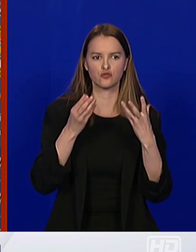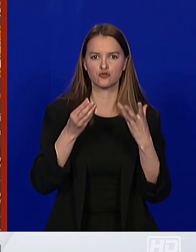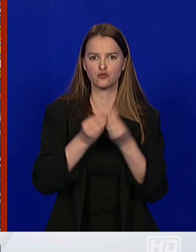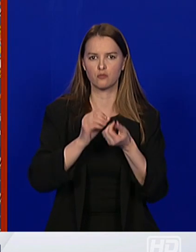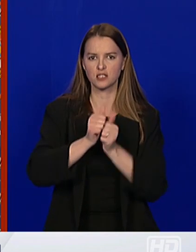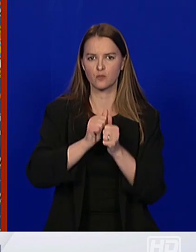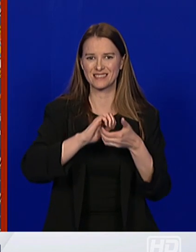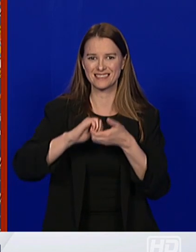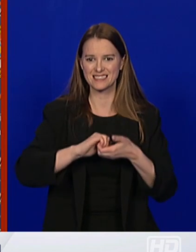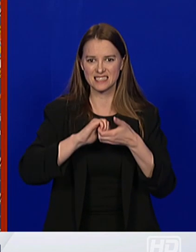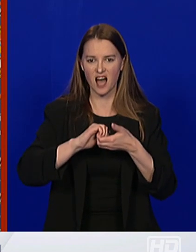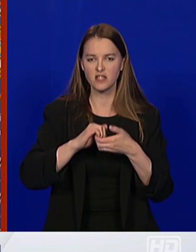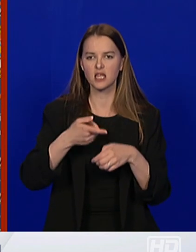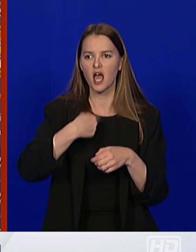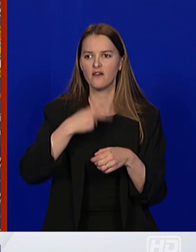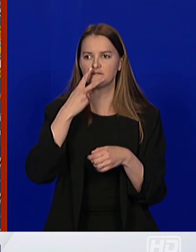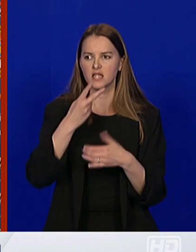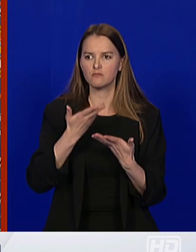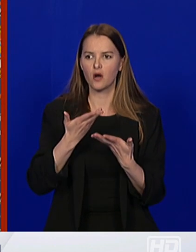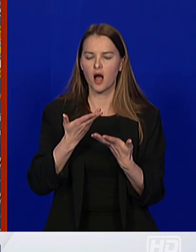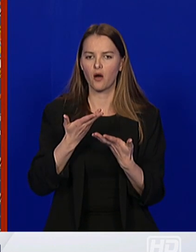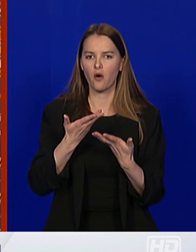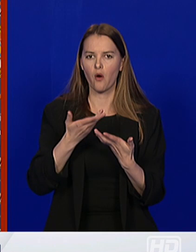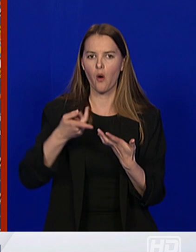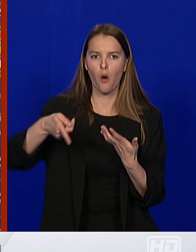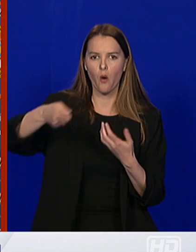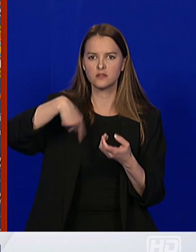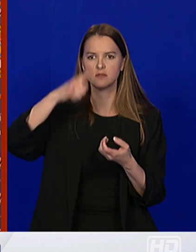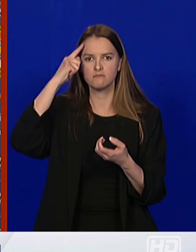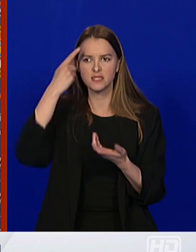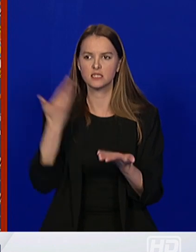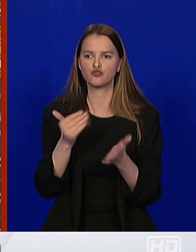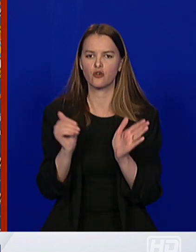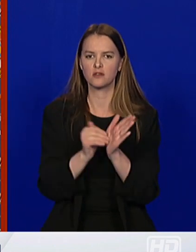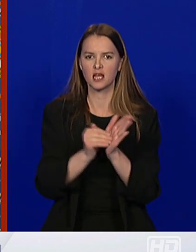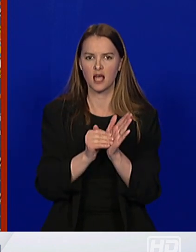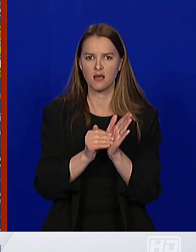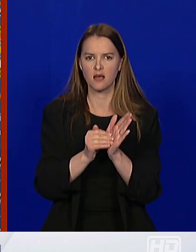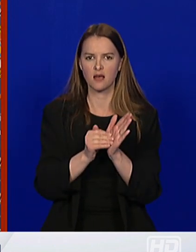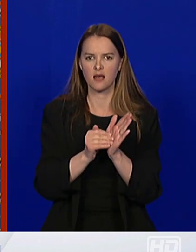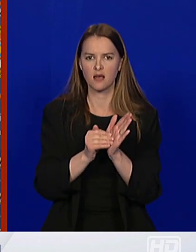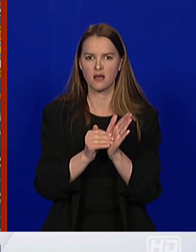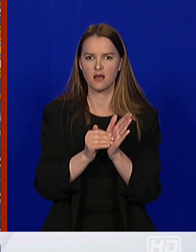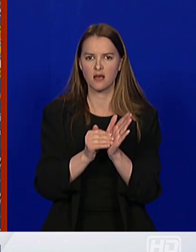razgovarali kako oni vide da bi se barem za vrhunske sportaše po